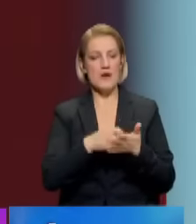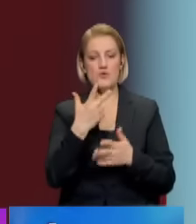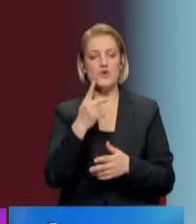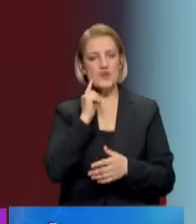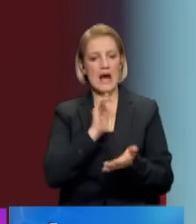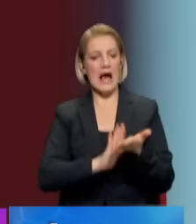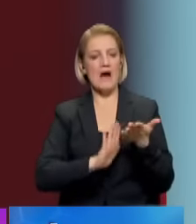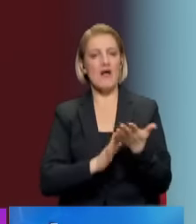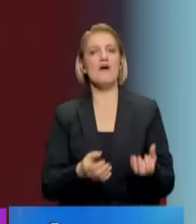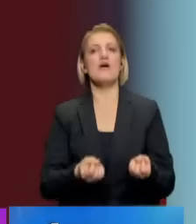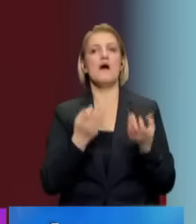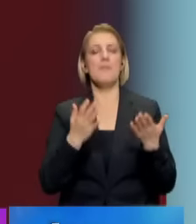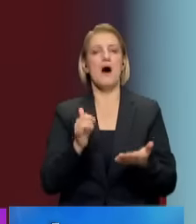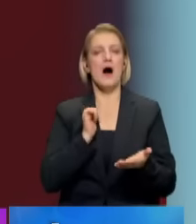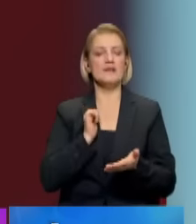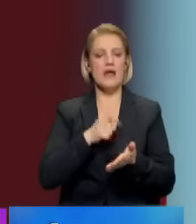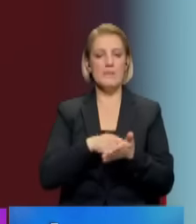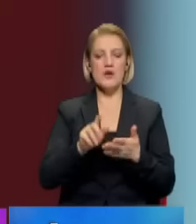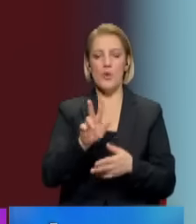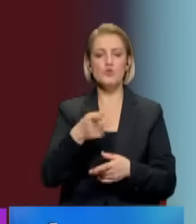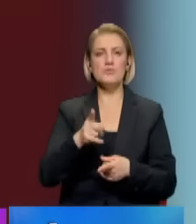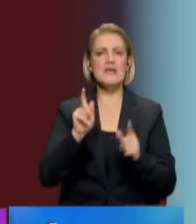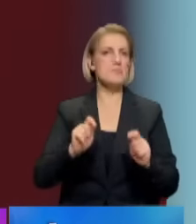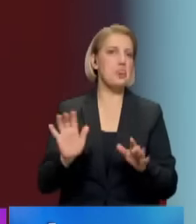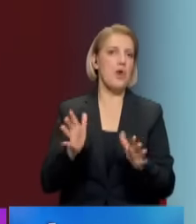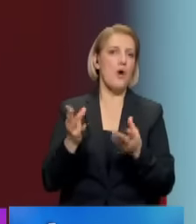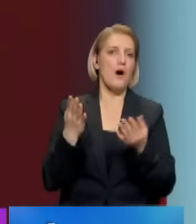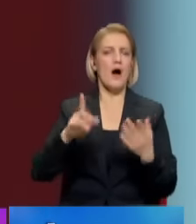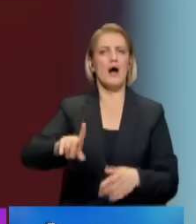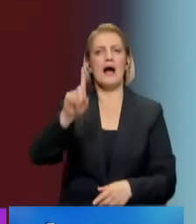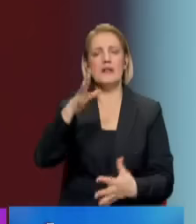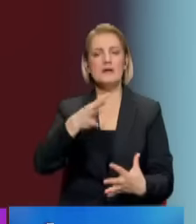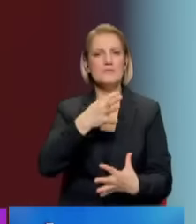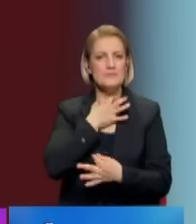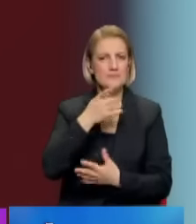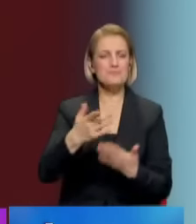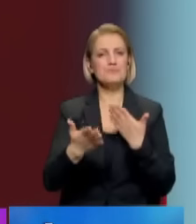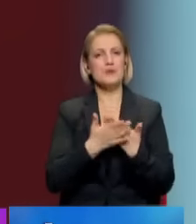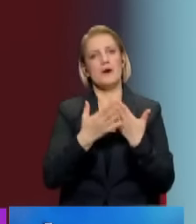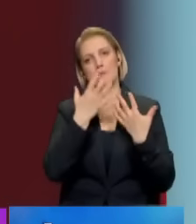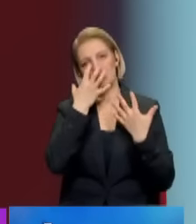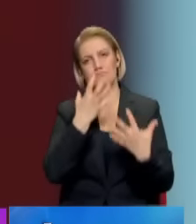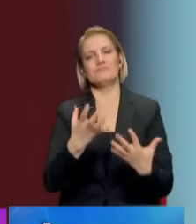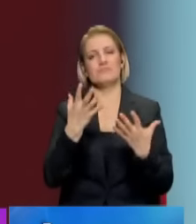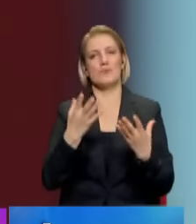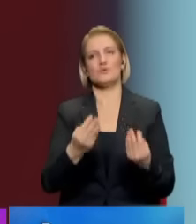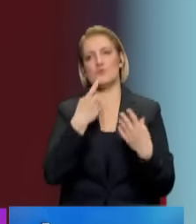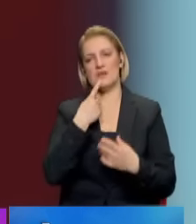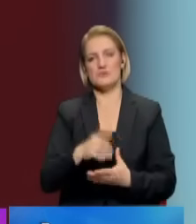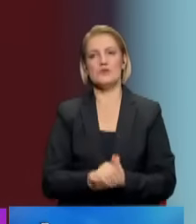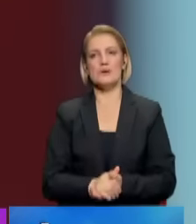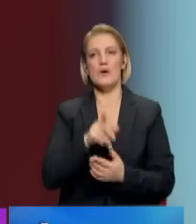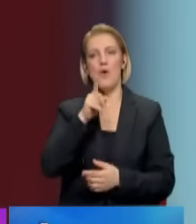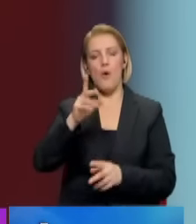kahvaltısına yetmiyor. Asgari ücreti 30 bin lira yapsalar ne olacak? Allah dar gelirlinin yardımcısı olsun demiş Yusuf Öğüt.